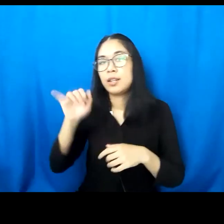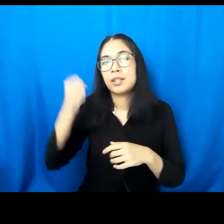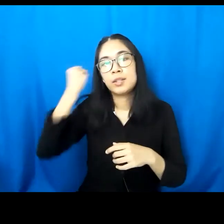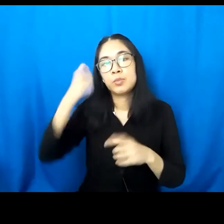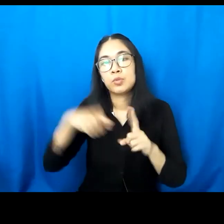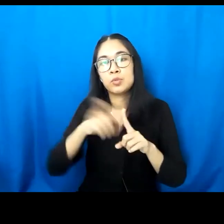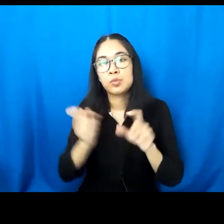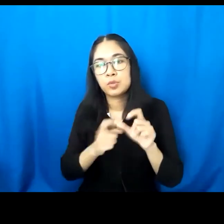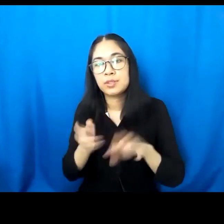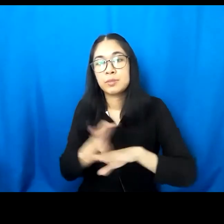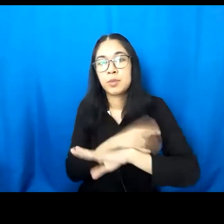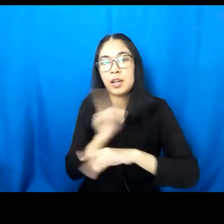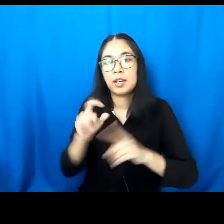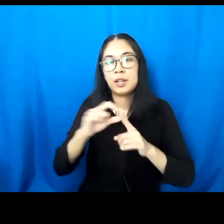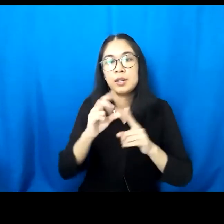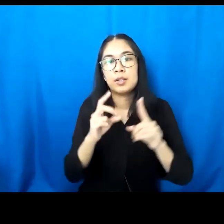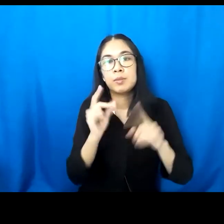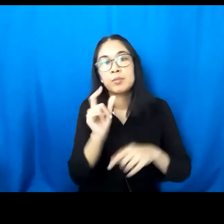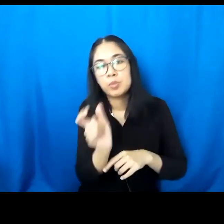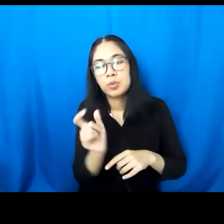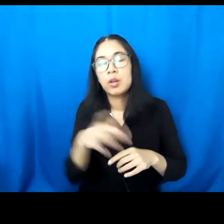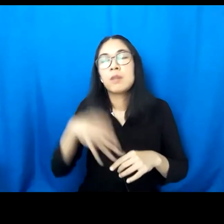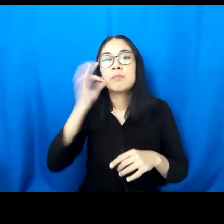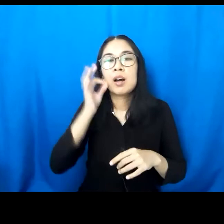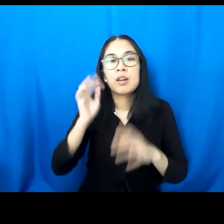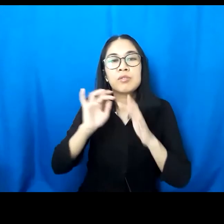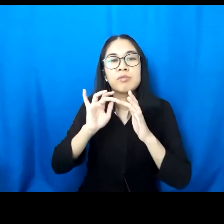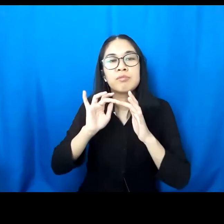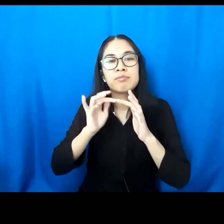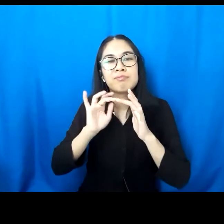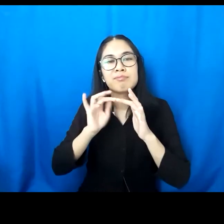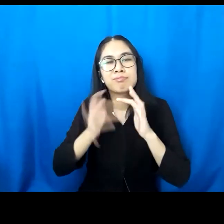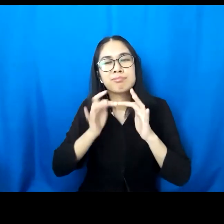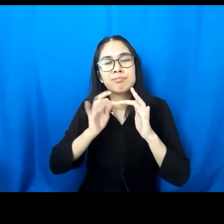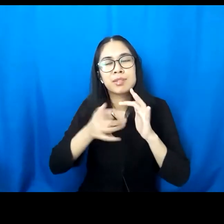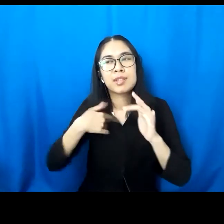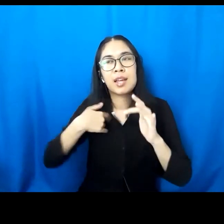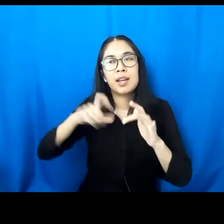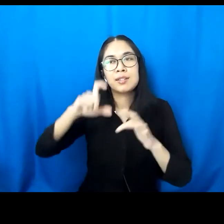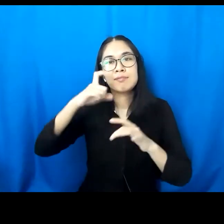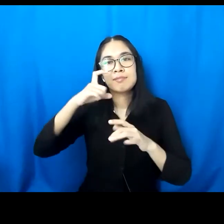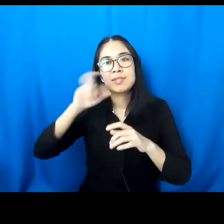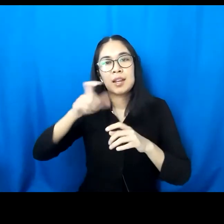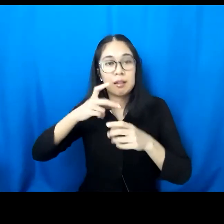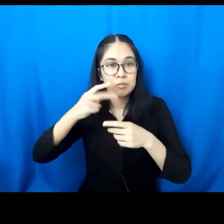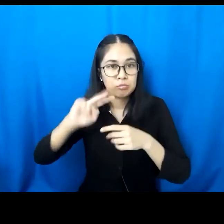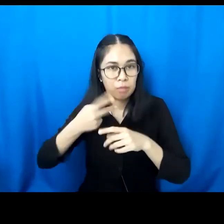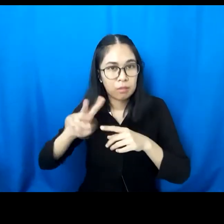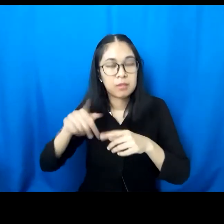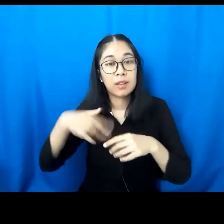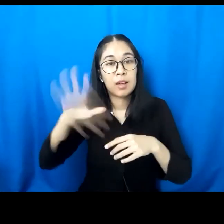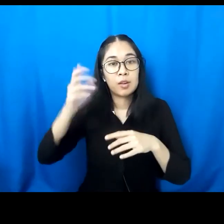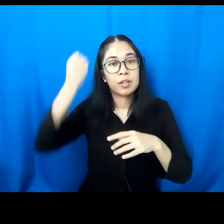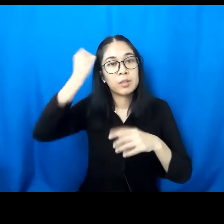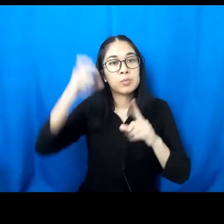sebelumnya ada Ibu Pru. Maaf, ini koneksi internet saya kayaknya kurang stabil, jadi saya mengecek kembali. Ibu Pru. Ibu